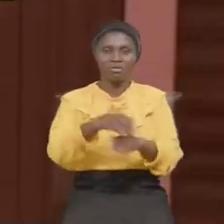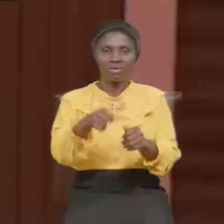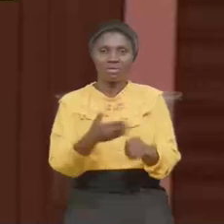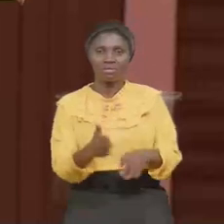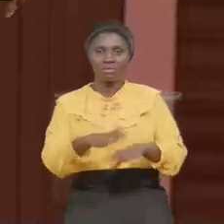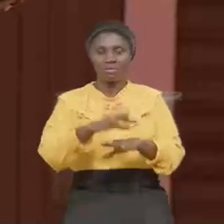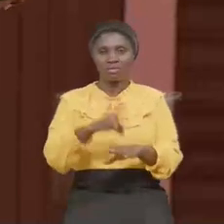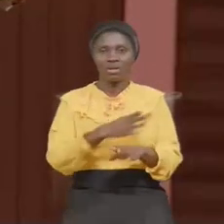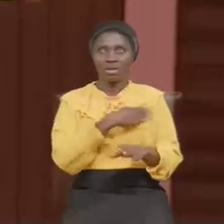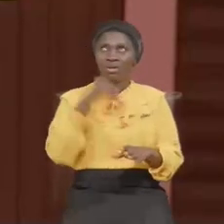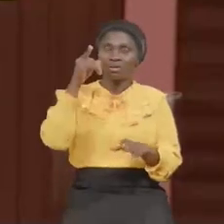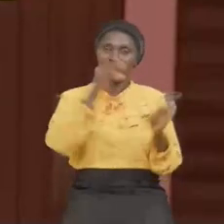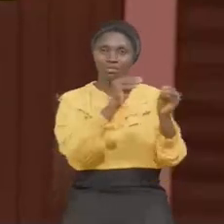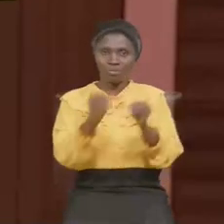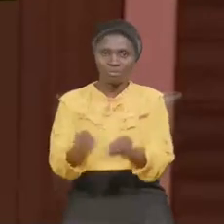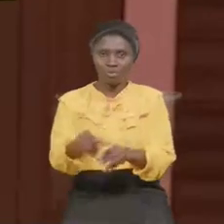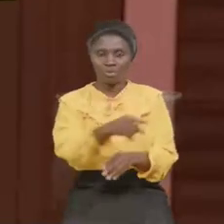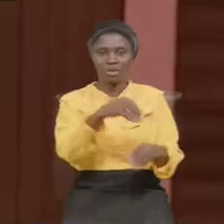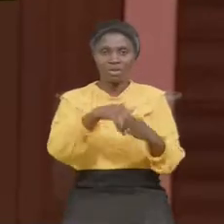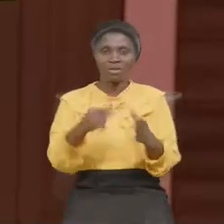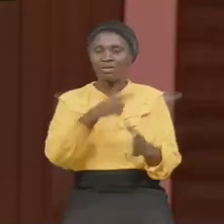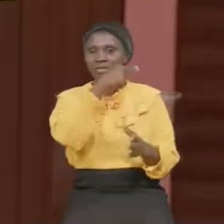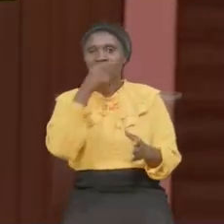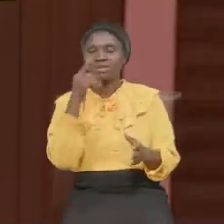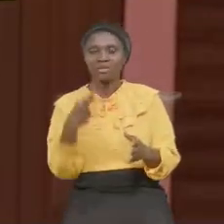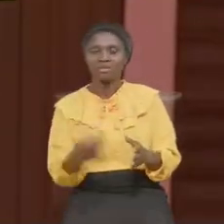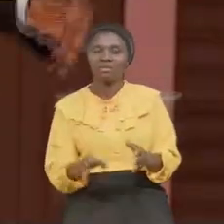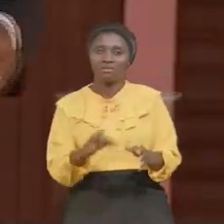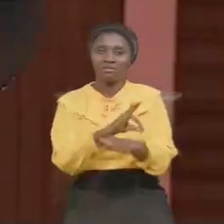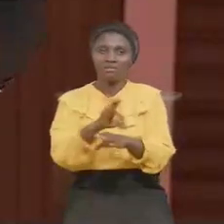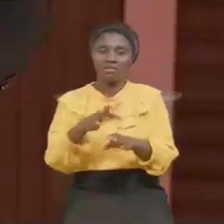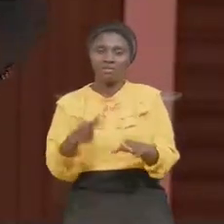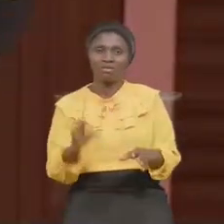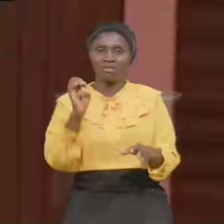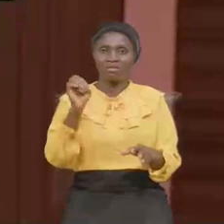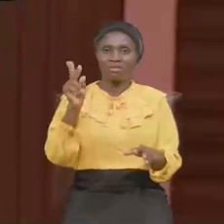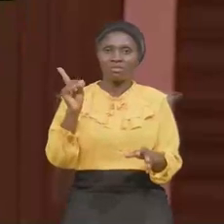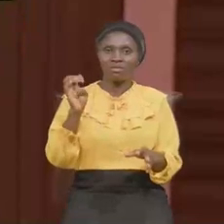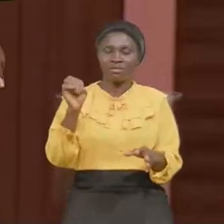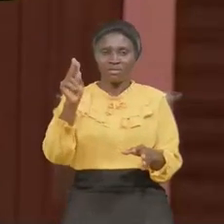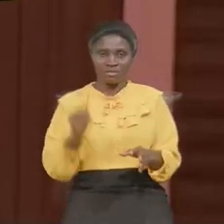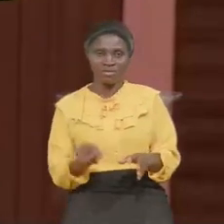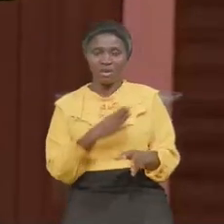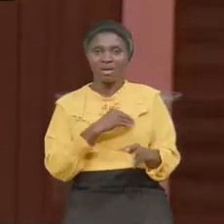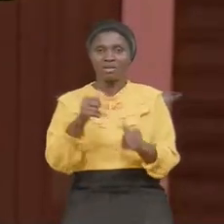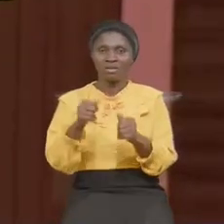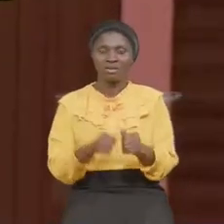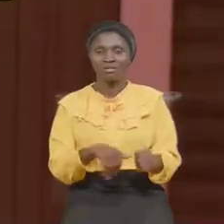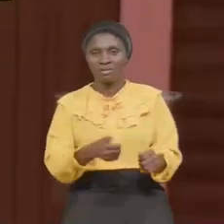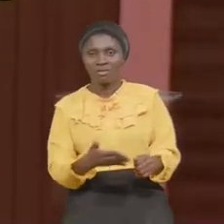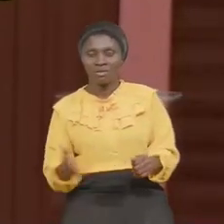dans le jardin d'Éden. Et chaque soir, dans la soirée, ils venaient à eux. Ils étaient dignes de sa